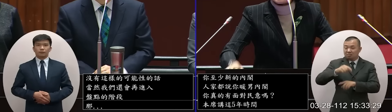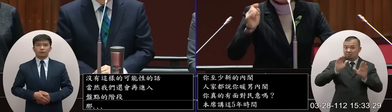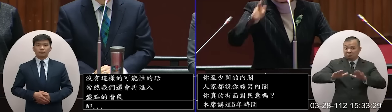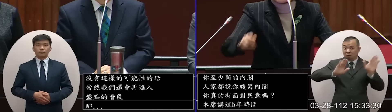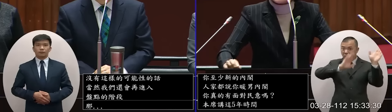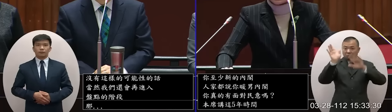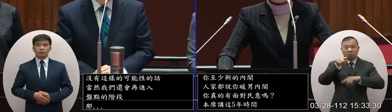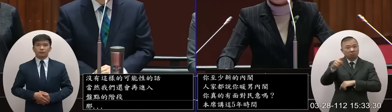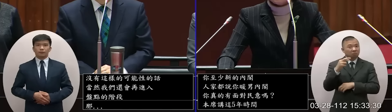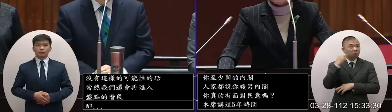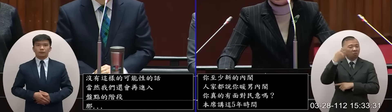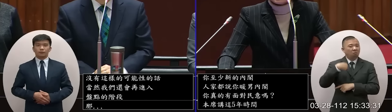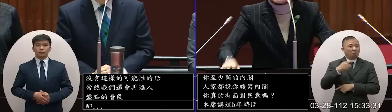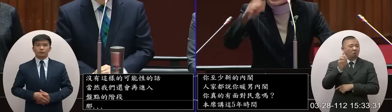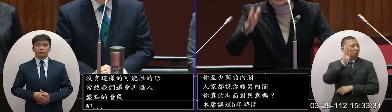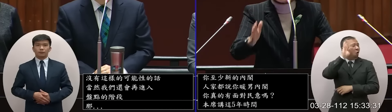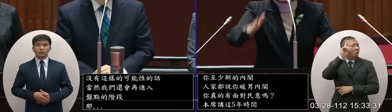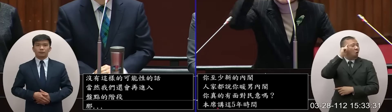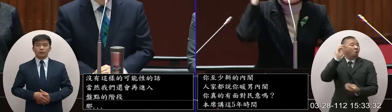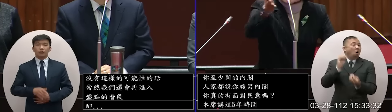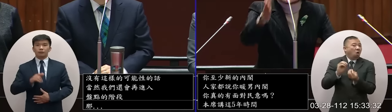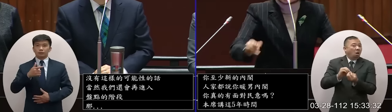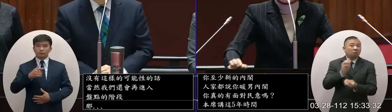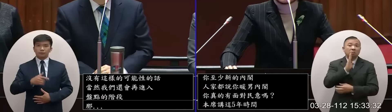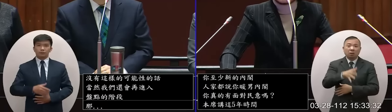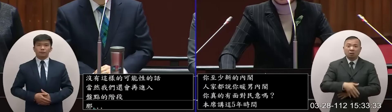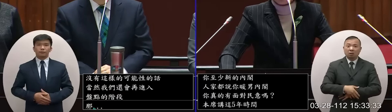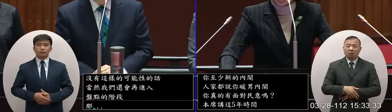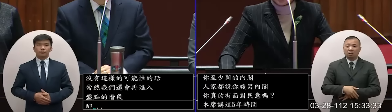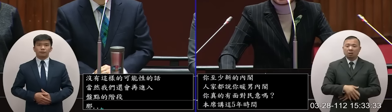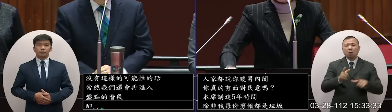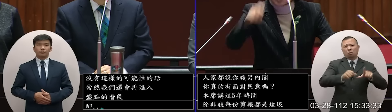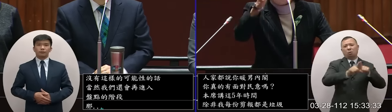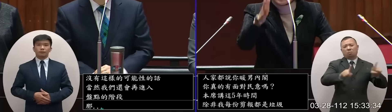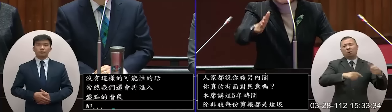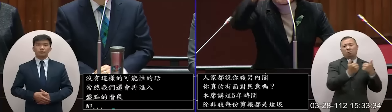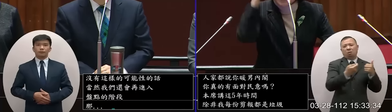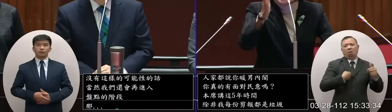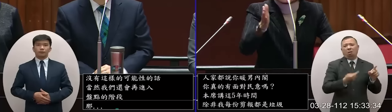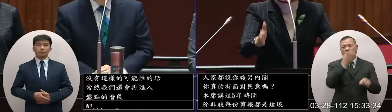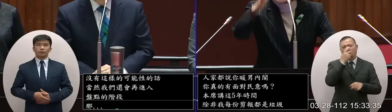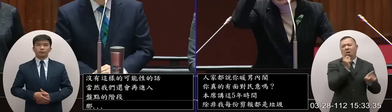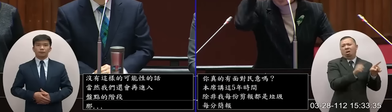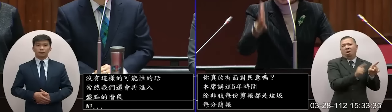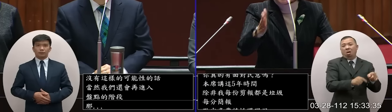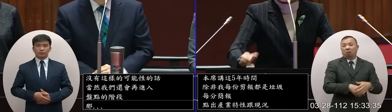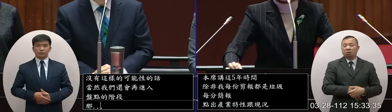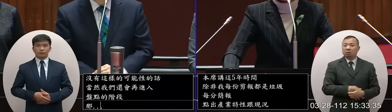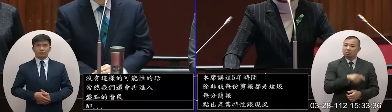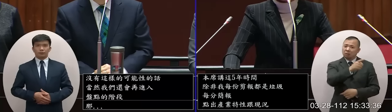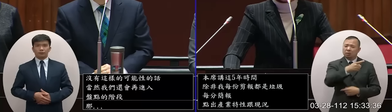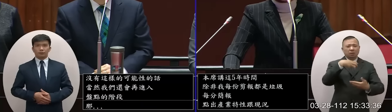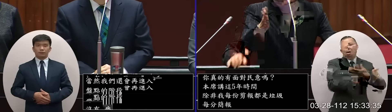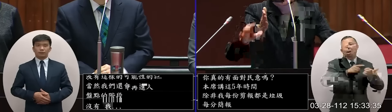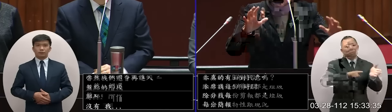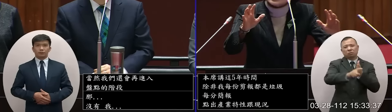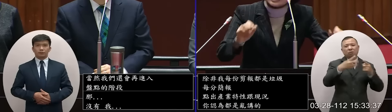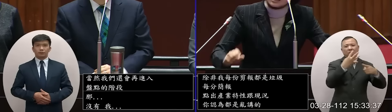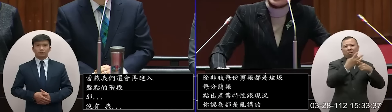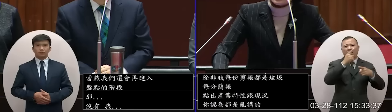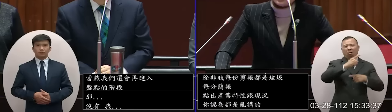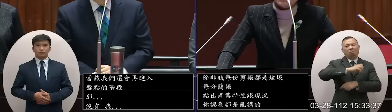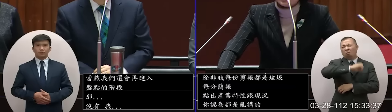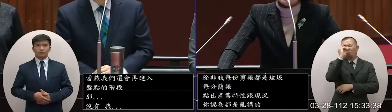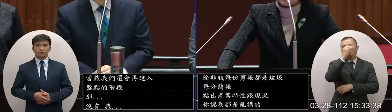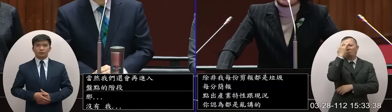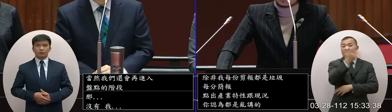那是乱讲的。你单纯的听公评会的话，公评会没有一个是专业的人，他们